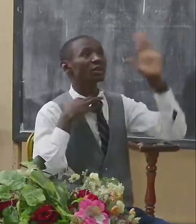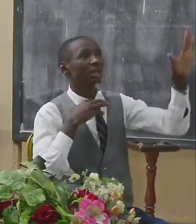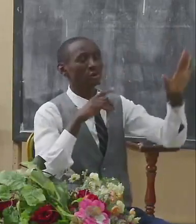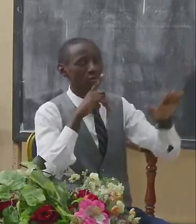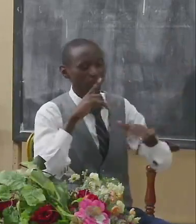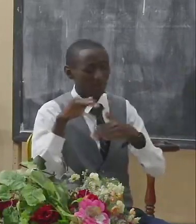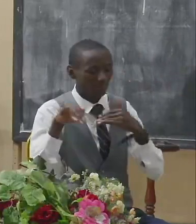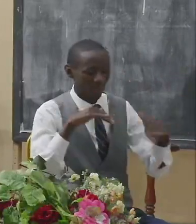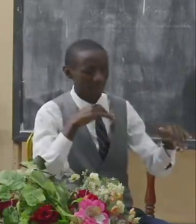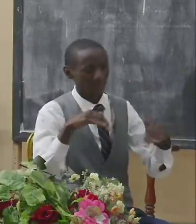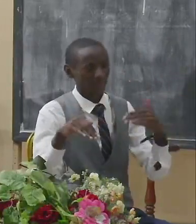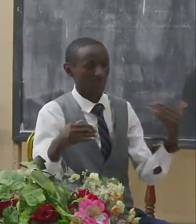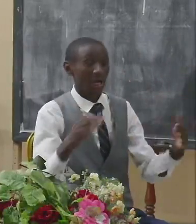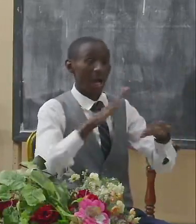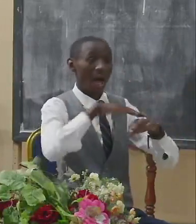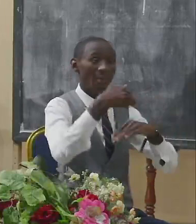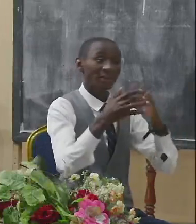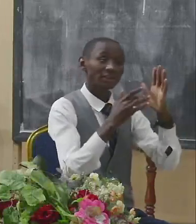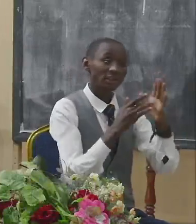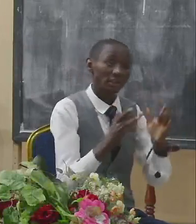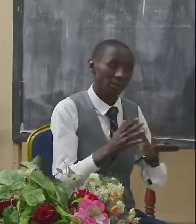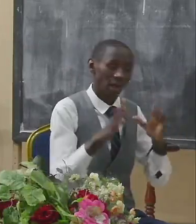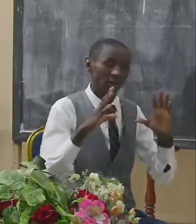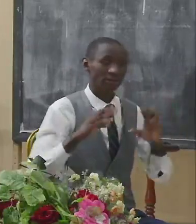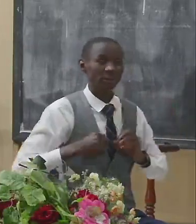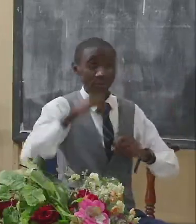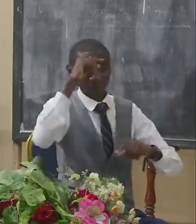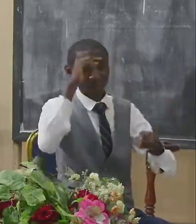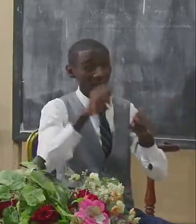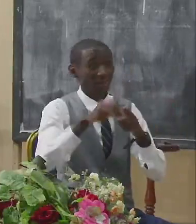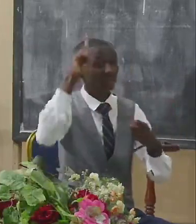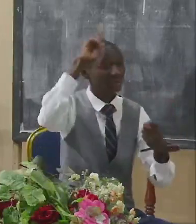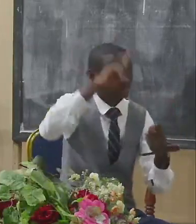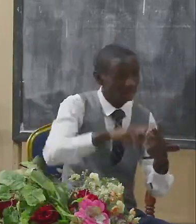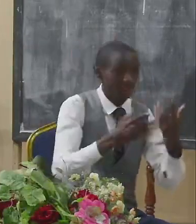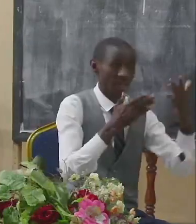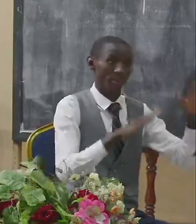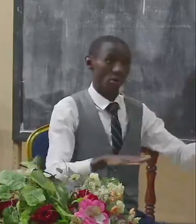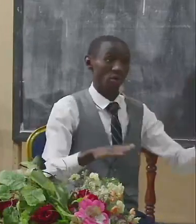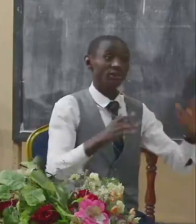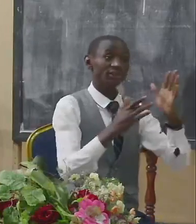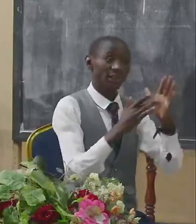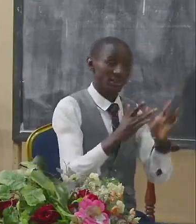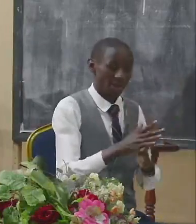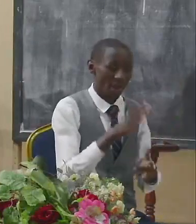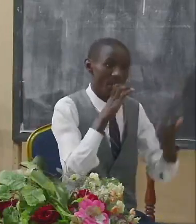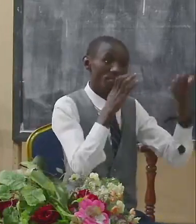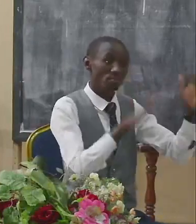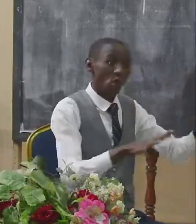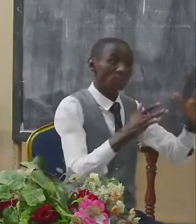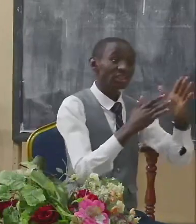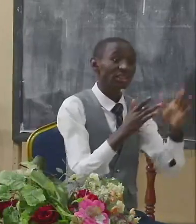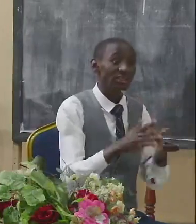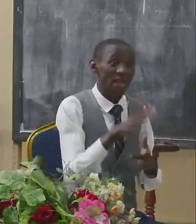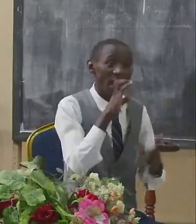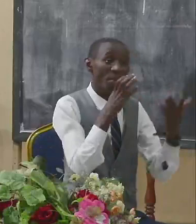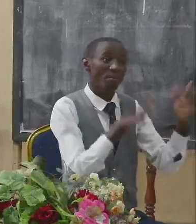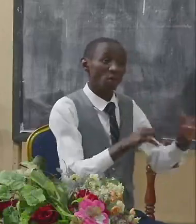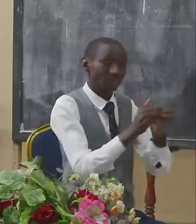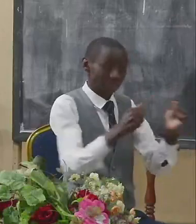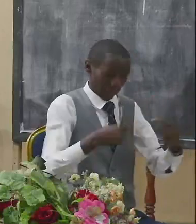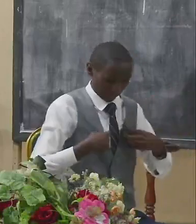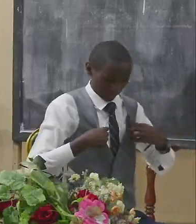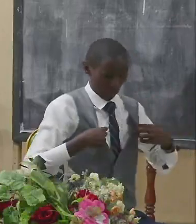Mapenzi yako ifanyike. Il a accepté frère. Alikubali. Jusqu'à la mort. Paka kifo. Yesu alikufa. Alikufa